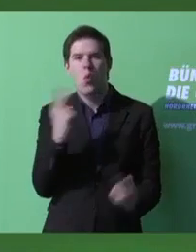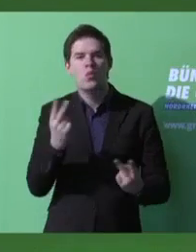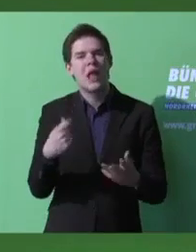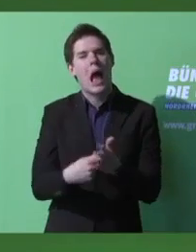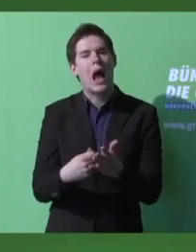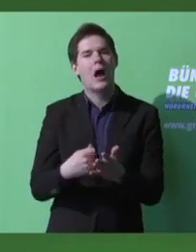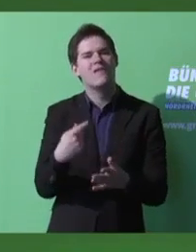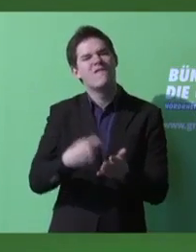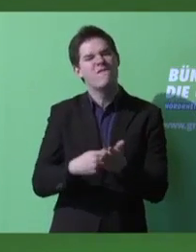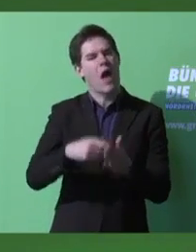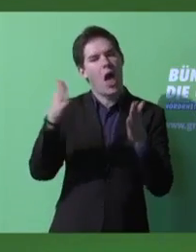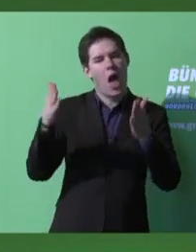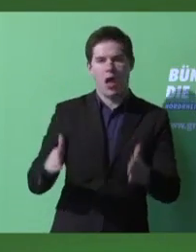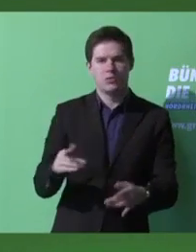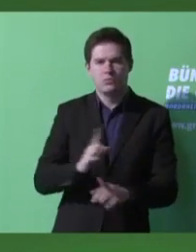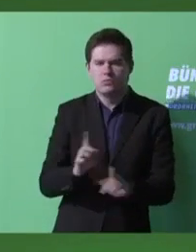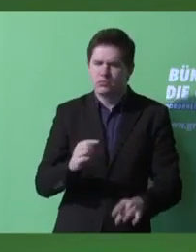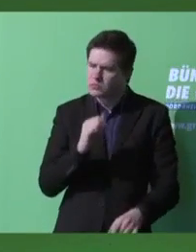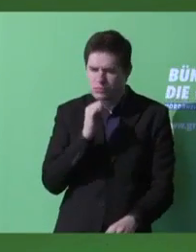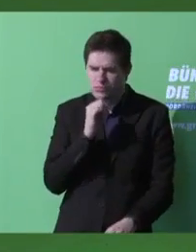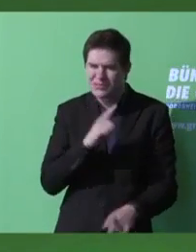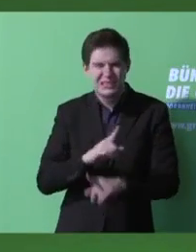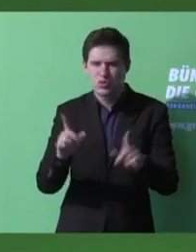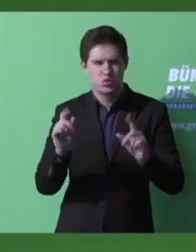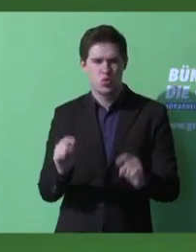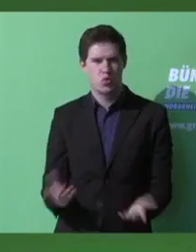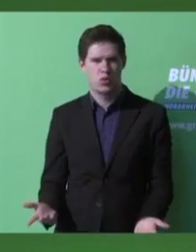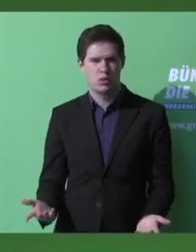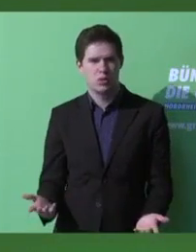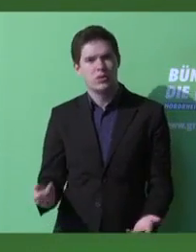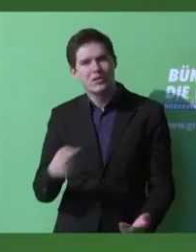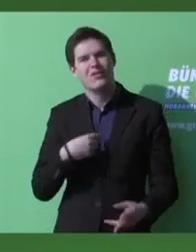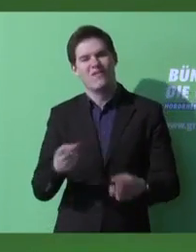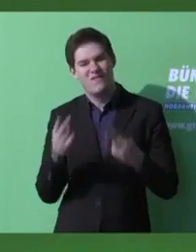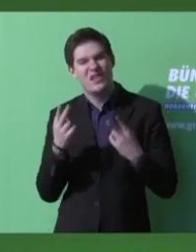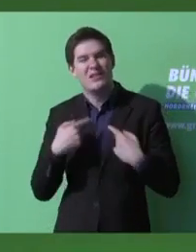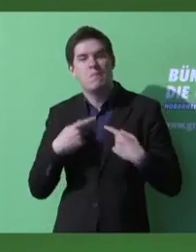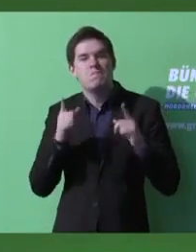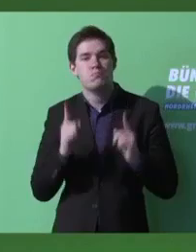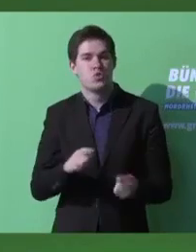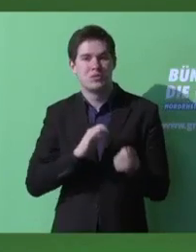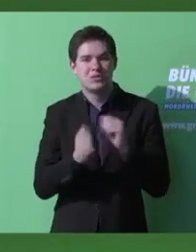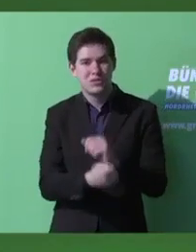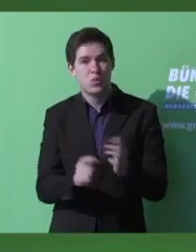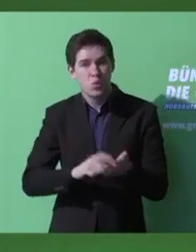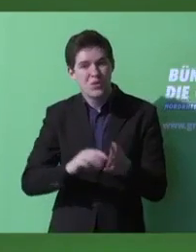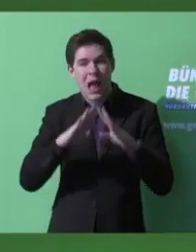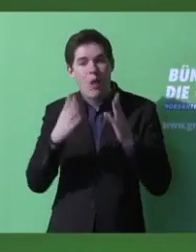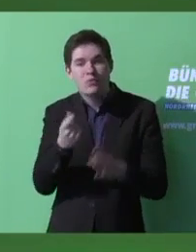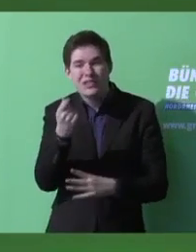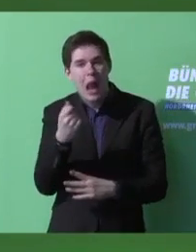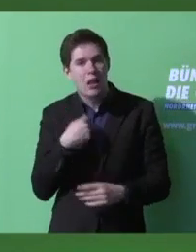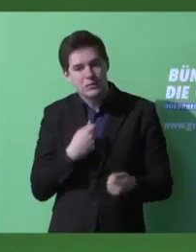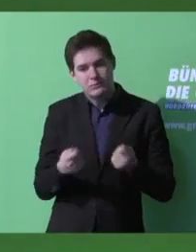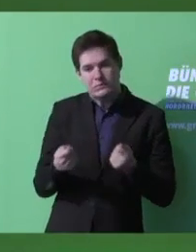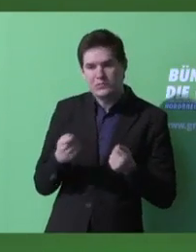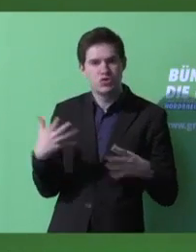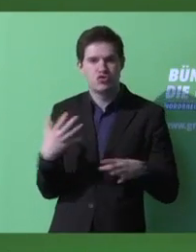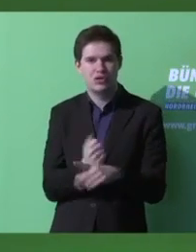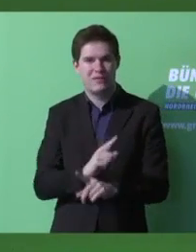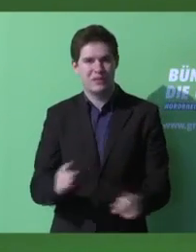wertschätzen würden, sondern das haben wir getan, weil die Haushaltskonsolidierung nicht gelingen würde, wenn man den größten Bereich